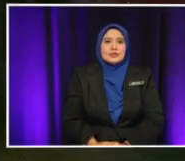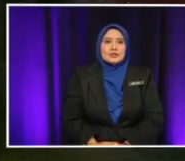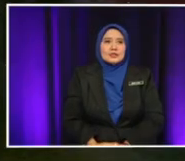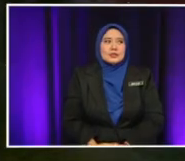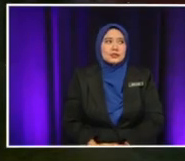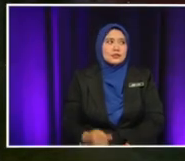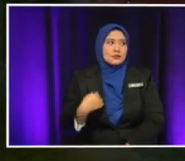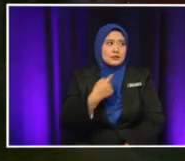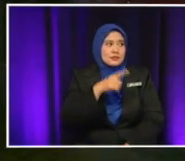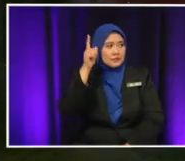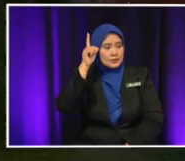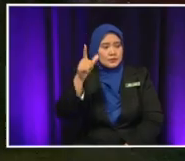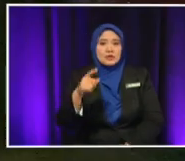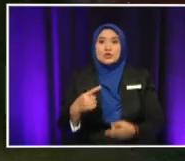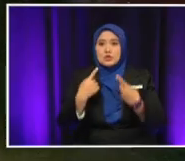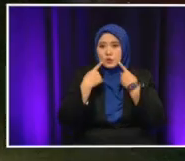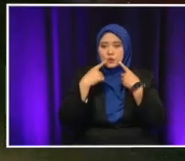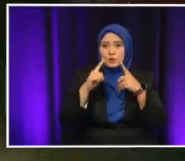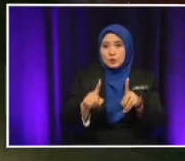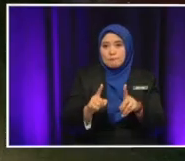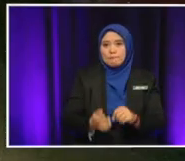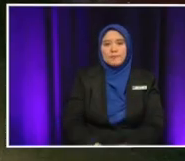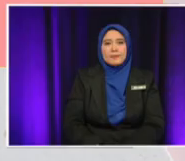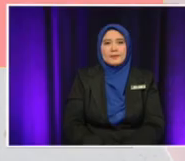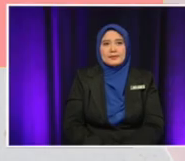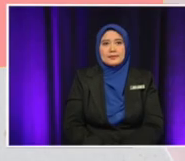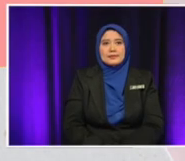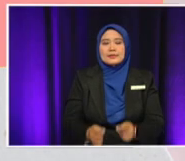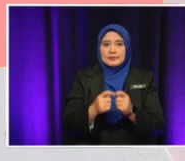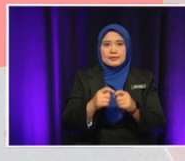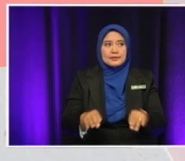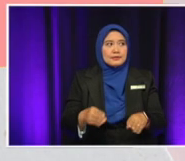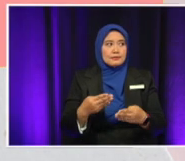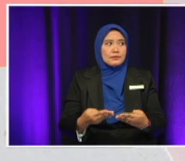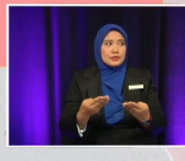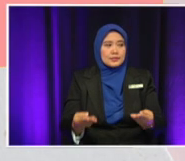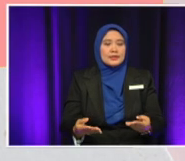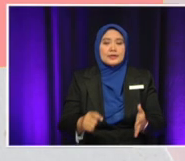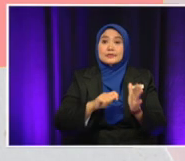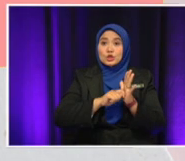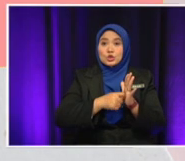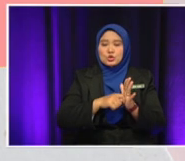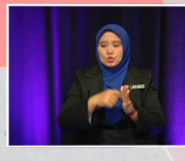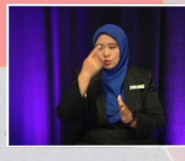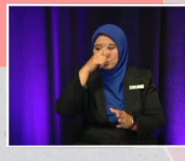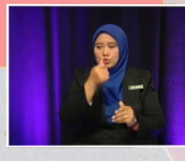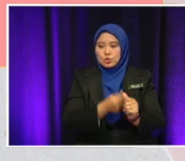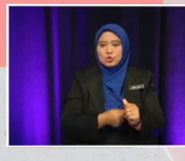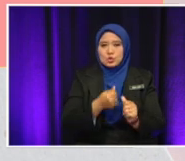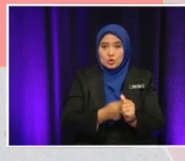lihat jawabannya ya oke di situ saya ada highlight kan Nah kita kunci bagi setiap